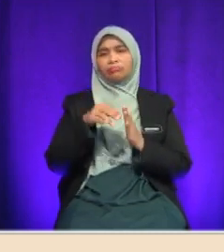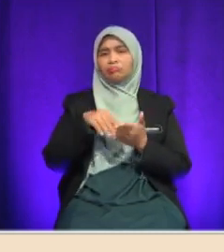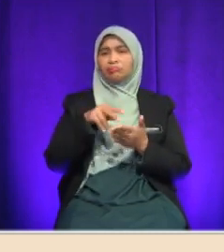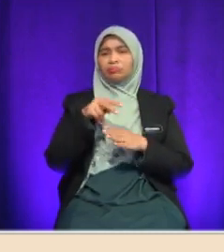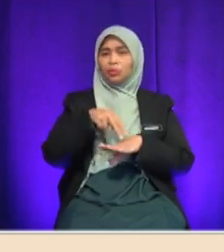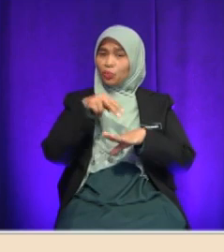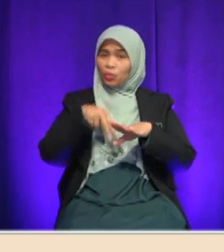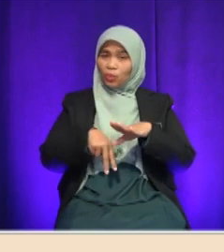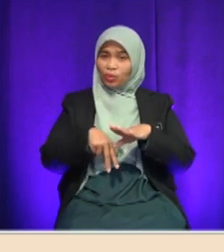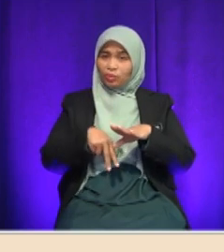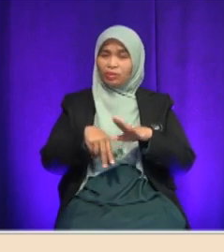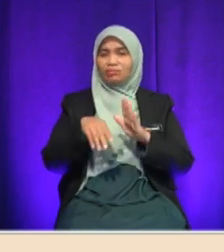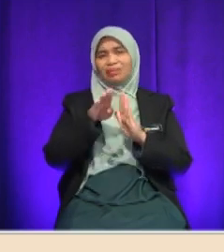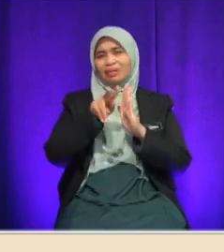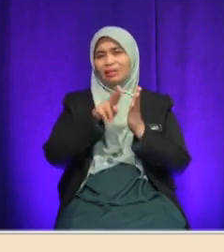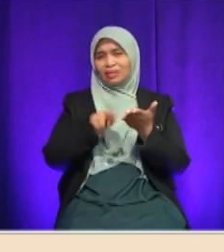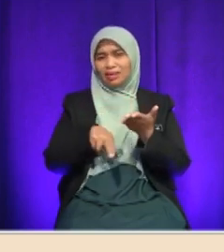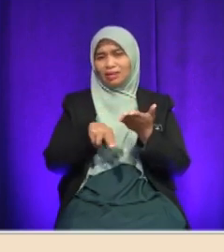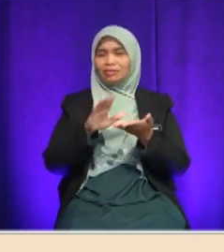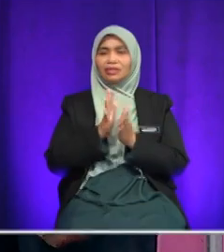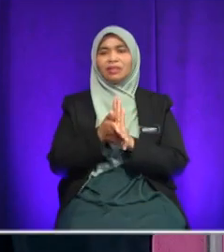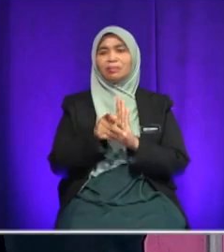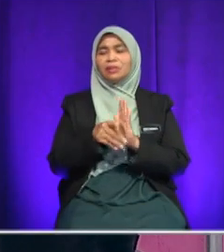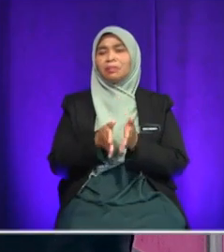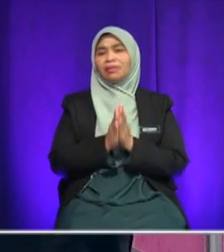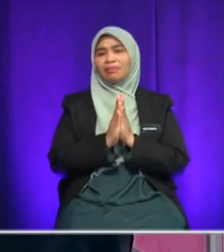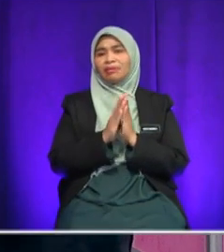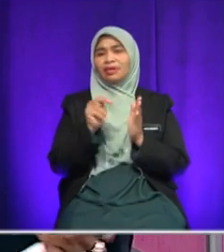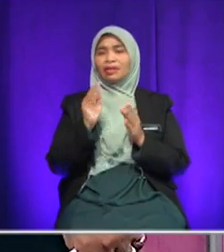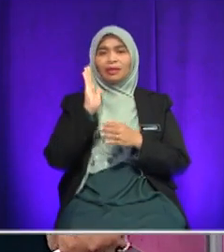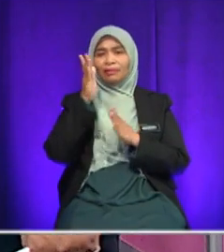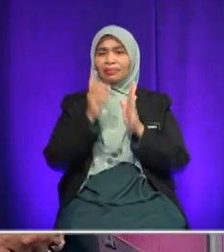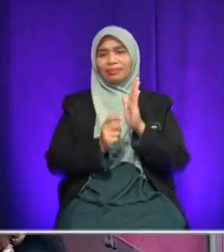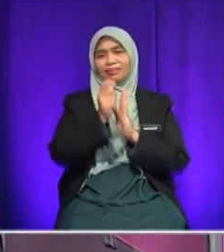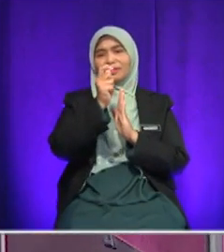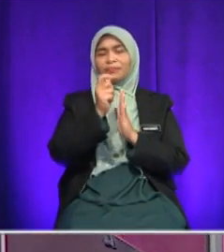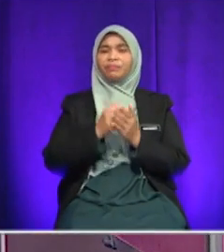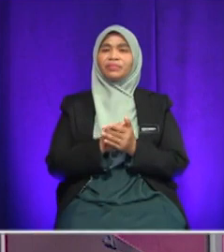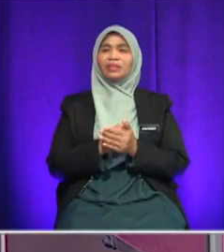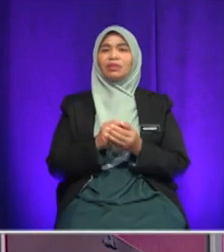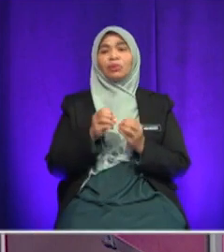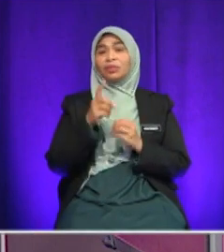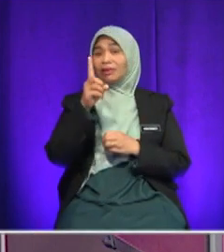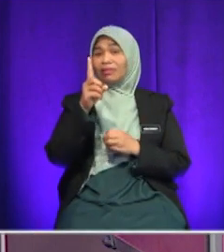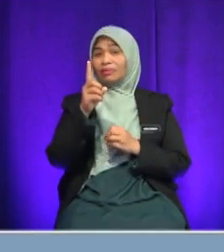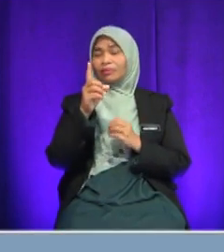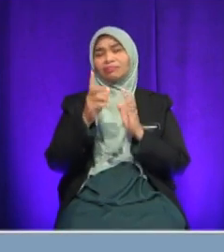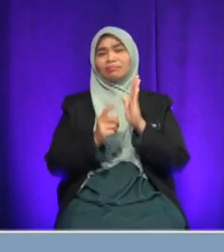kuantiti yang diminta ke atas barang akan meningkat. Okey, kalau murid-murid boleh lihat, satu